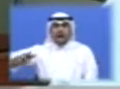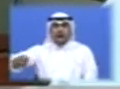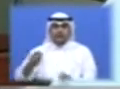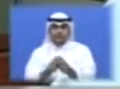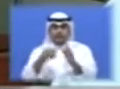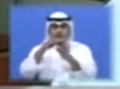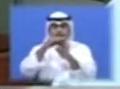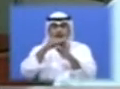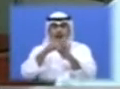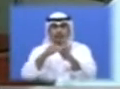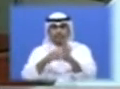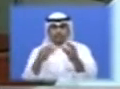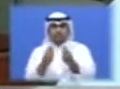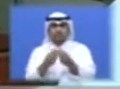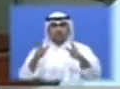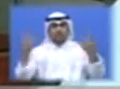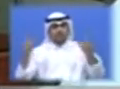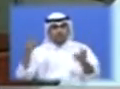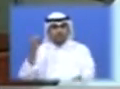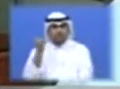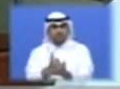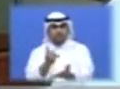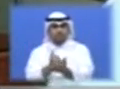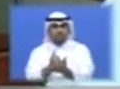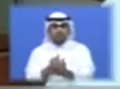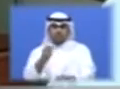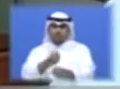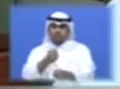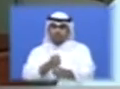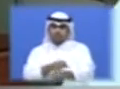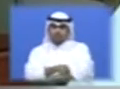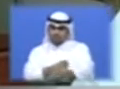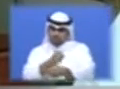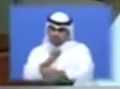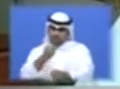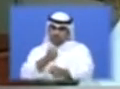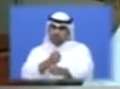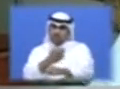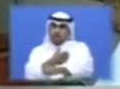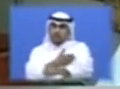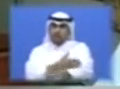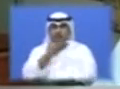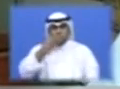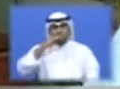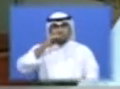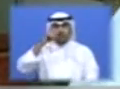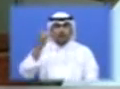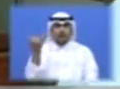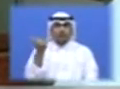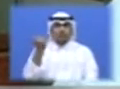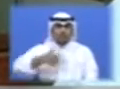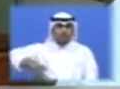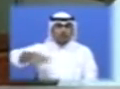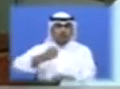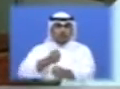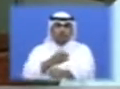البرامج وتبادل البرامج حجم كبير ومبذول من الأخوة، أيضا الأخوة في تلفزيون الكويت جهود من